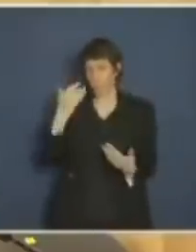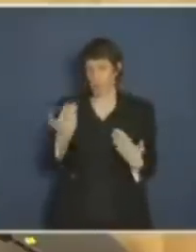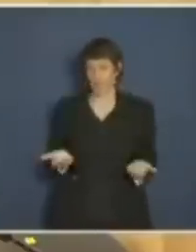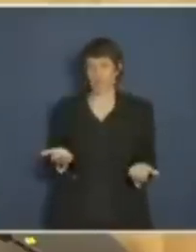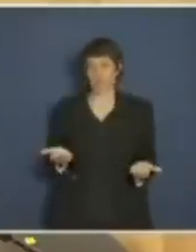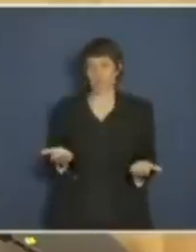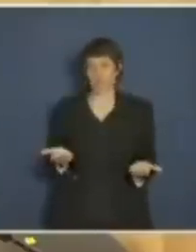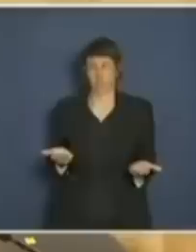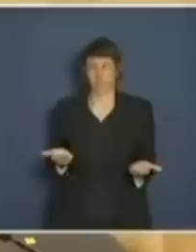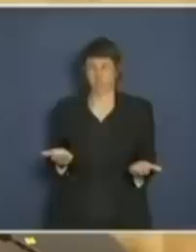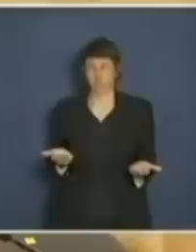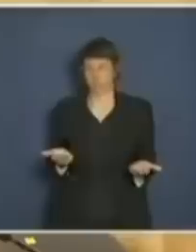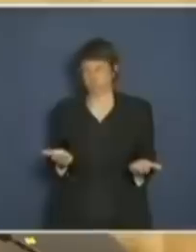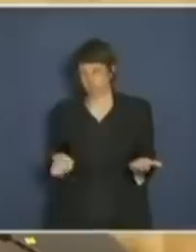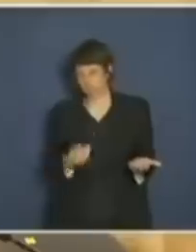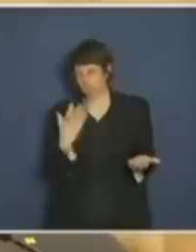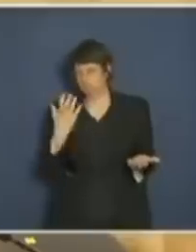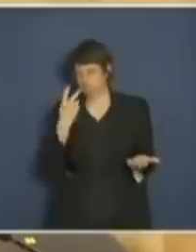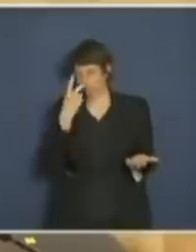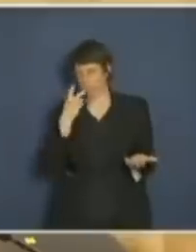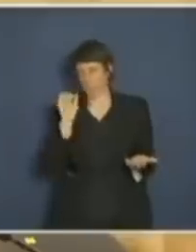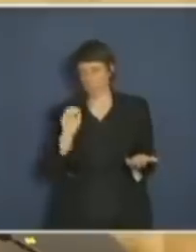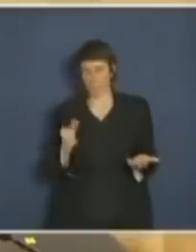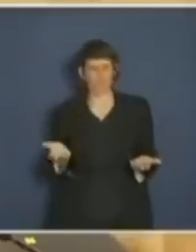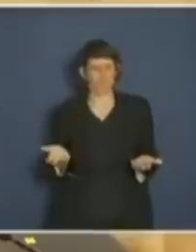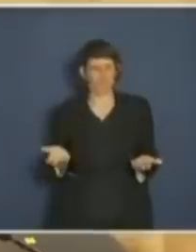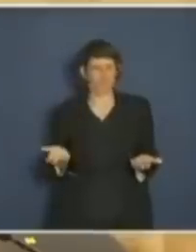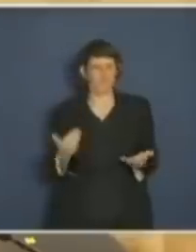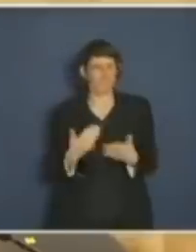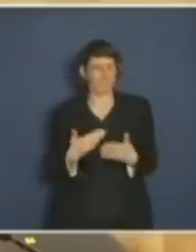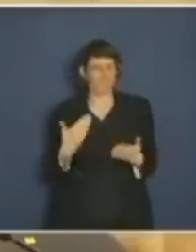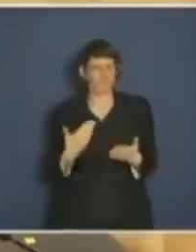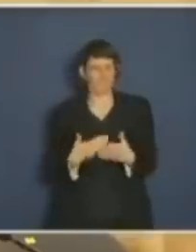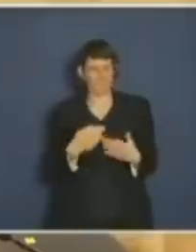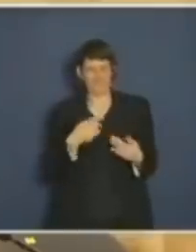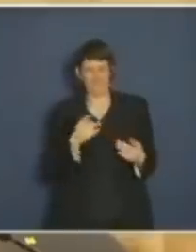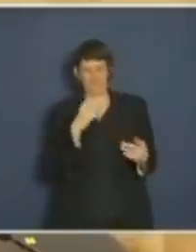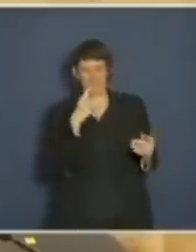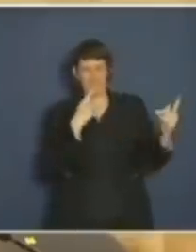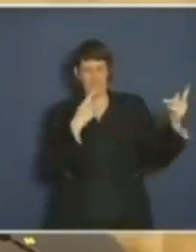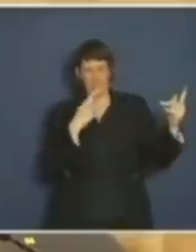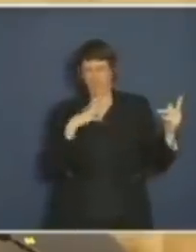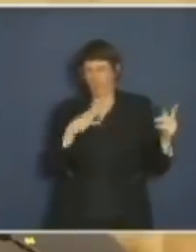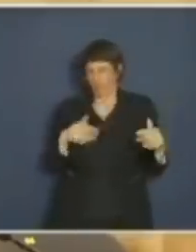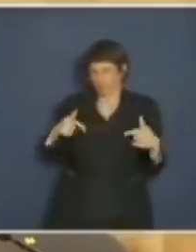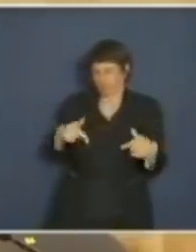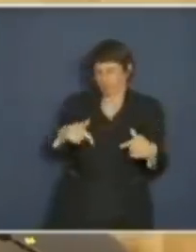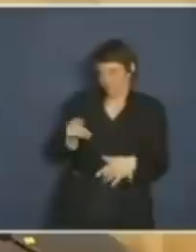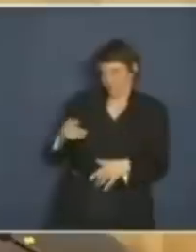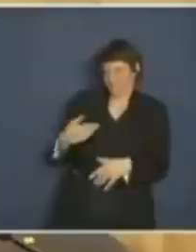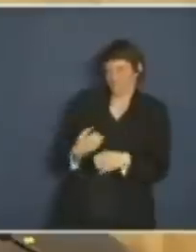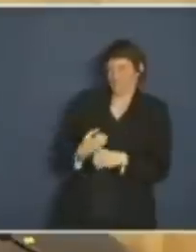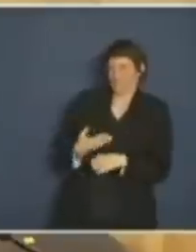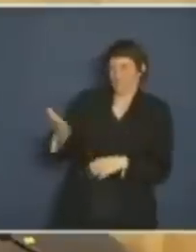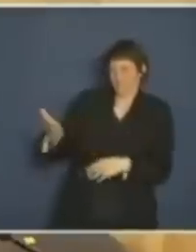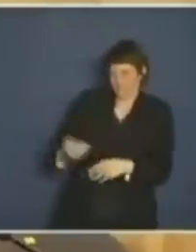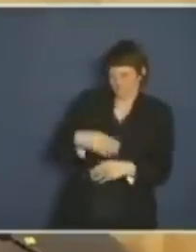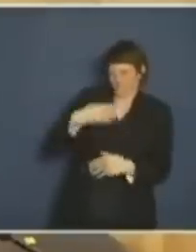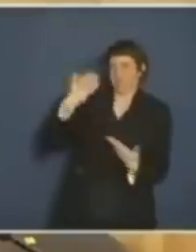also da spürt man ganz, ganz deutlich, dass die sich lustig machen über Deutschland. Und meine Frage ist,